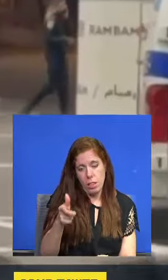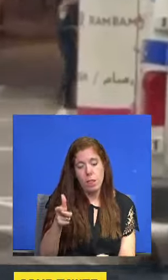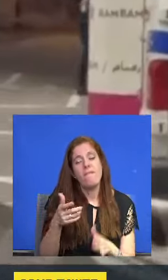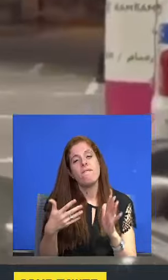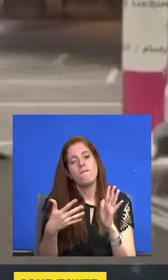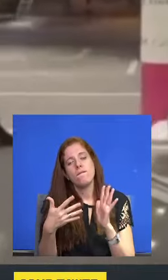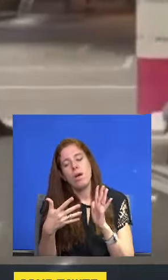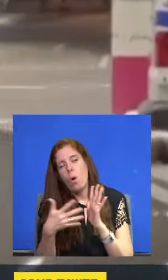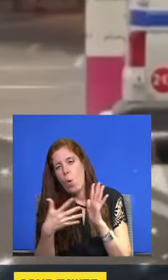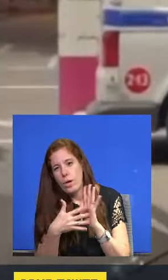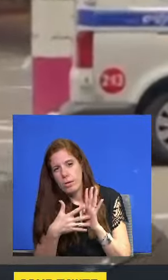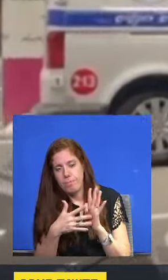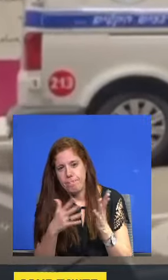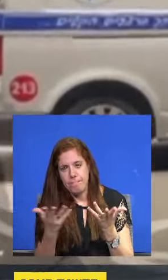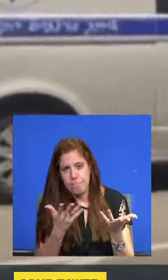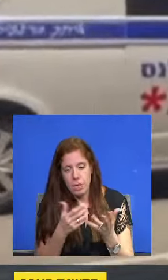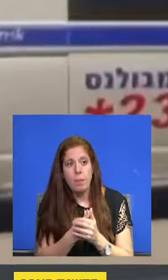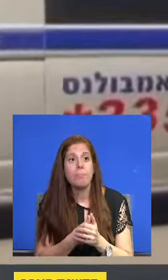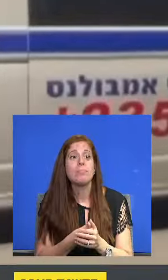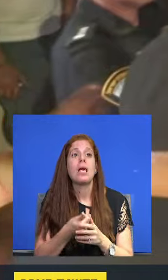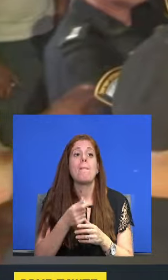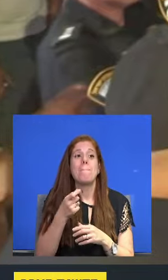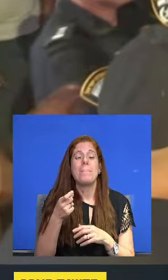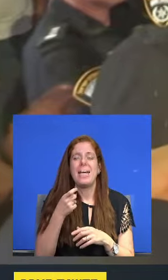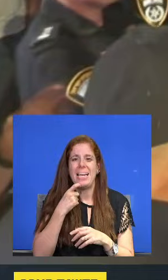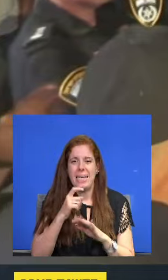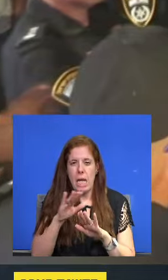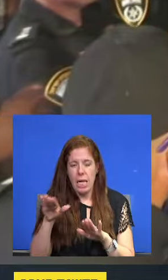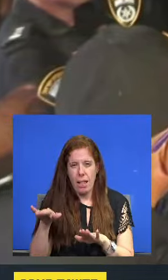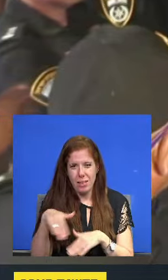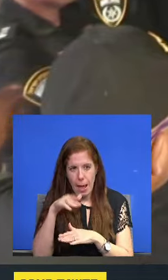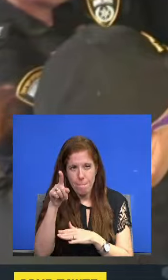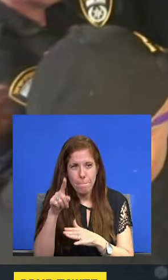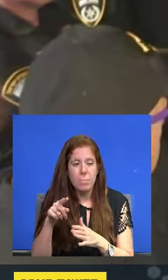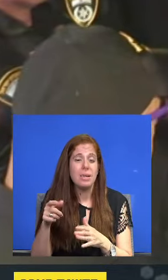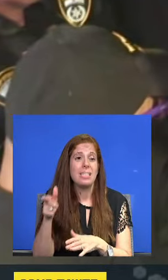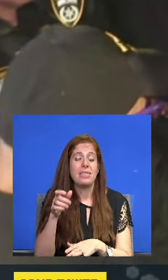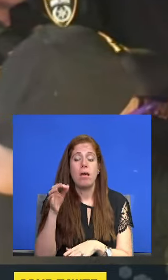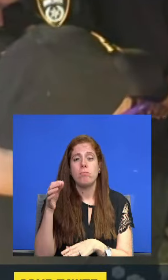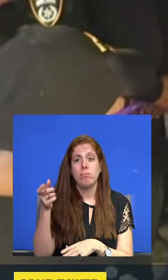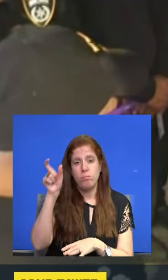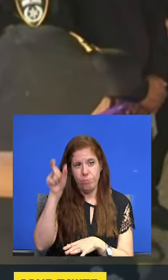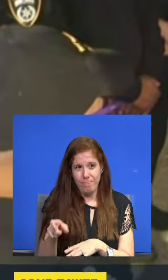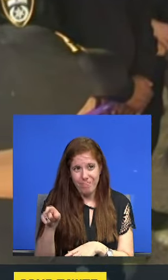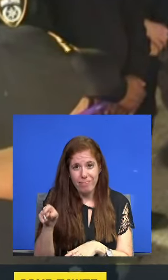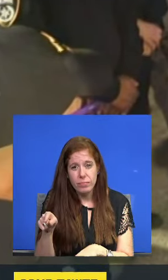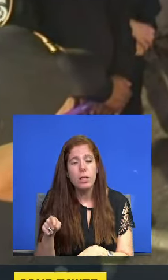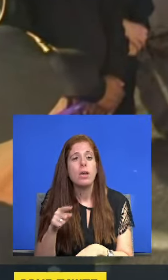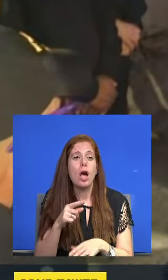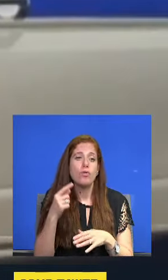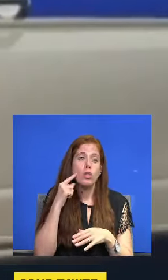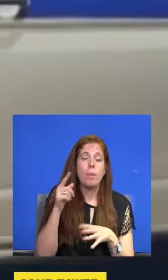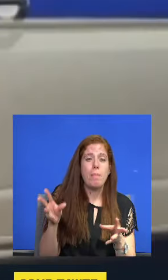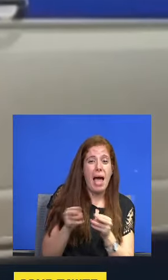בקריית ים נרצח הלילה ולדימיר טימופייב בן 57. מחקירת המשטרה עולה שבמהלך בילוי שלו עם קבוצת גברים הם שתו